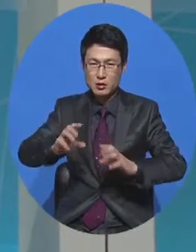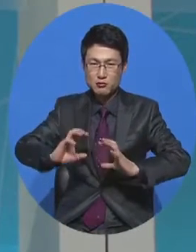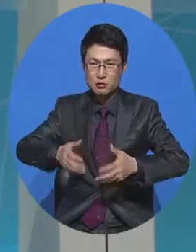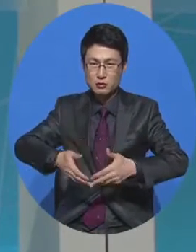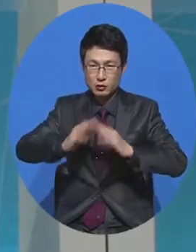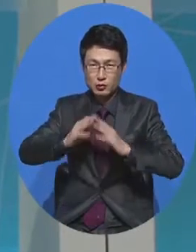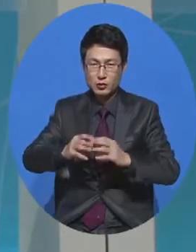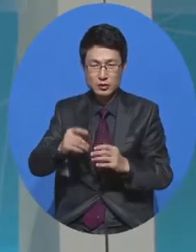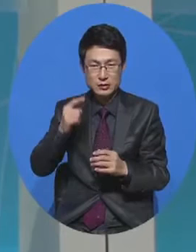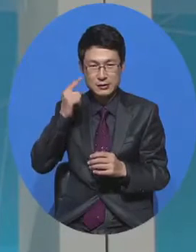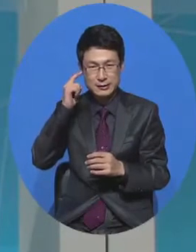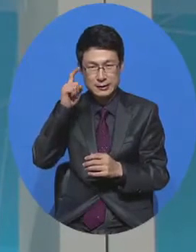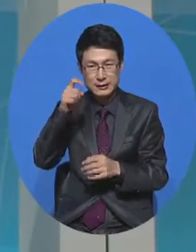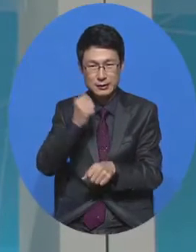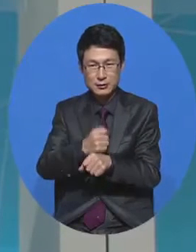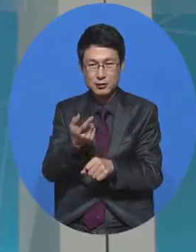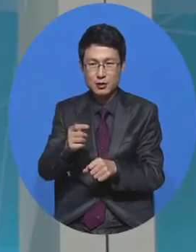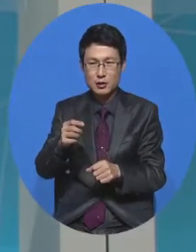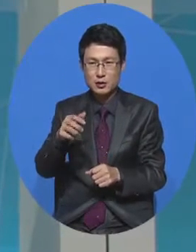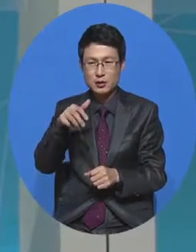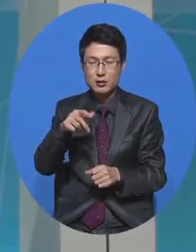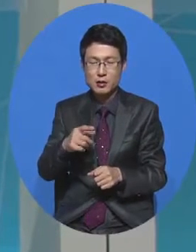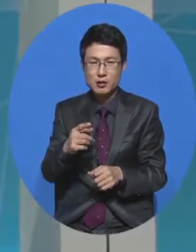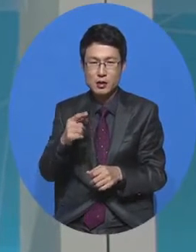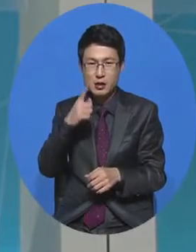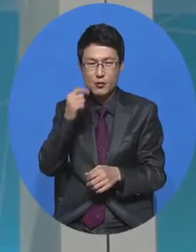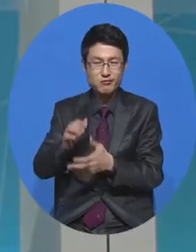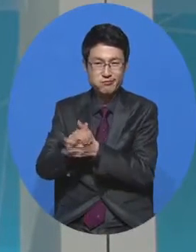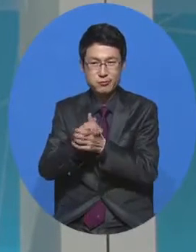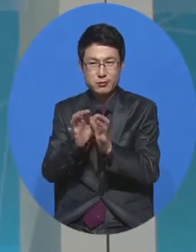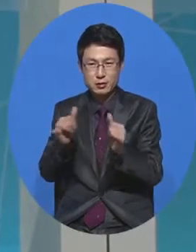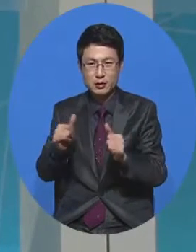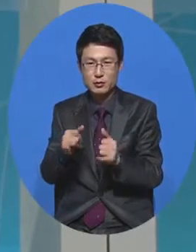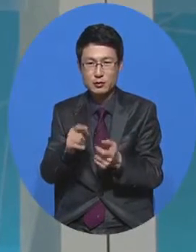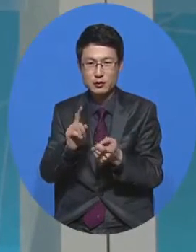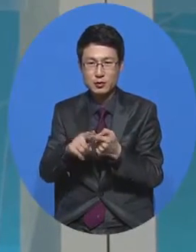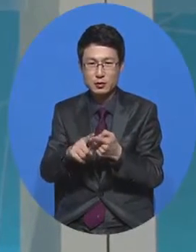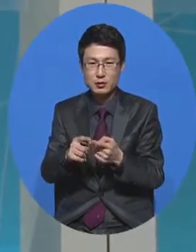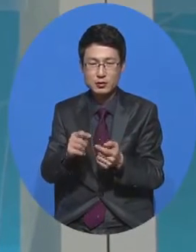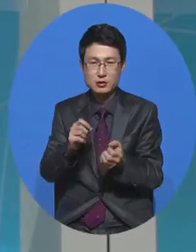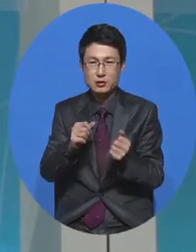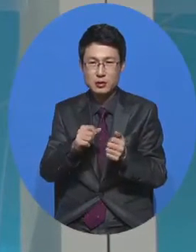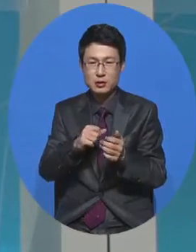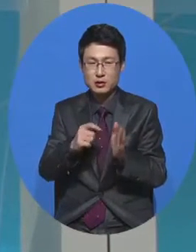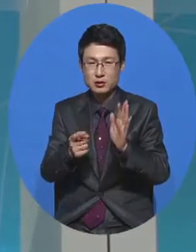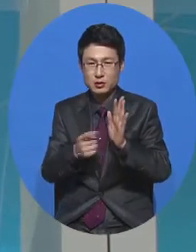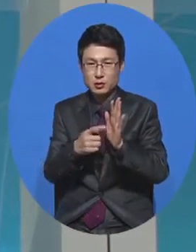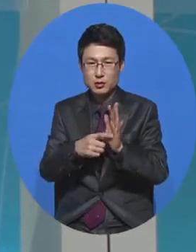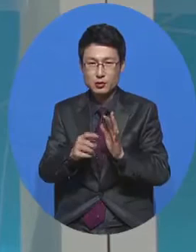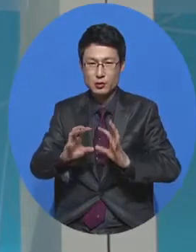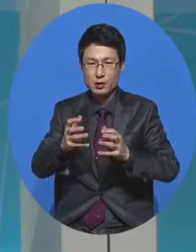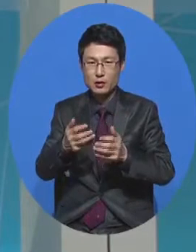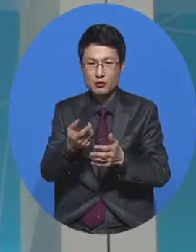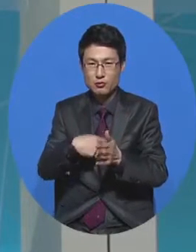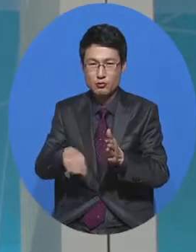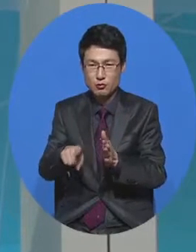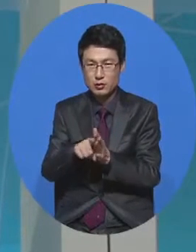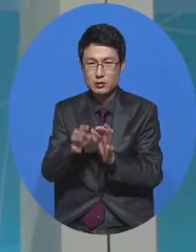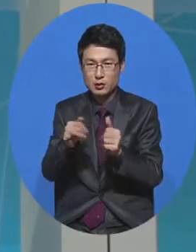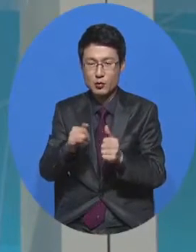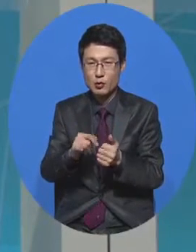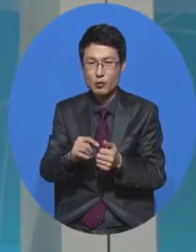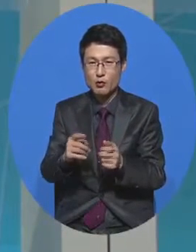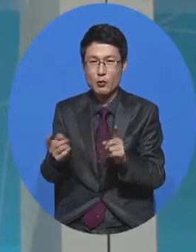결론은 뭐 친일파를 국가 유공자로 어선 정의된 뭐가 되는 거예요 애국자가 되는 거잖아요 그랬으니까 에서 친일